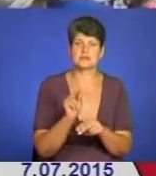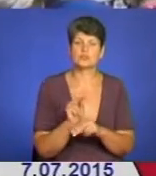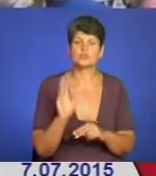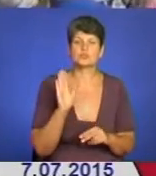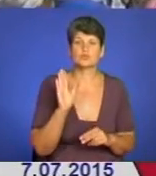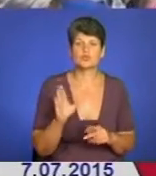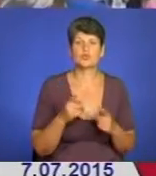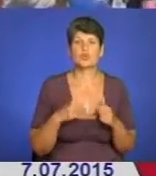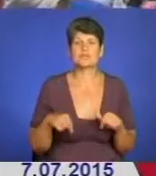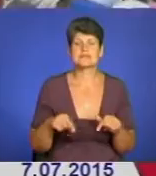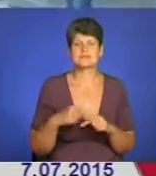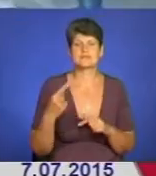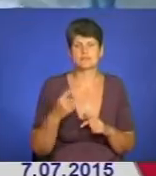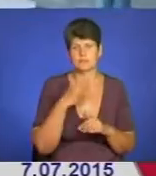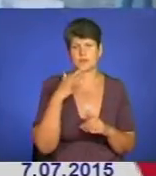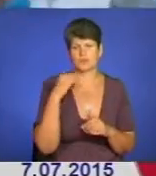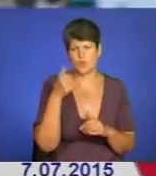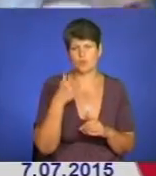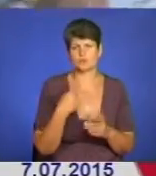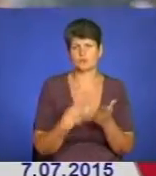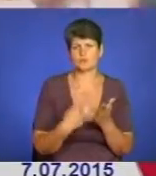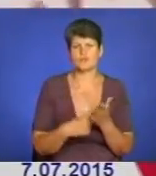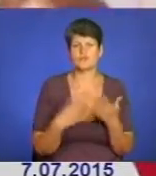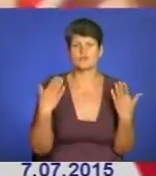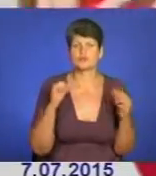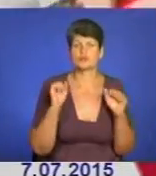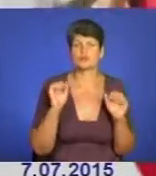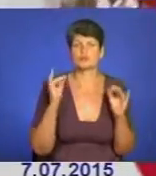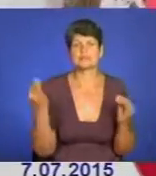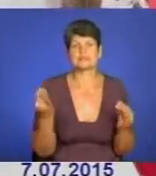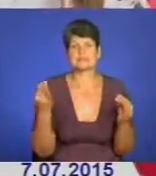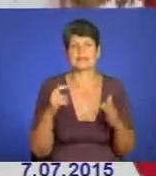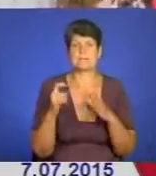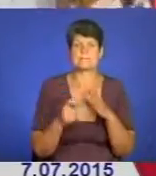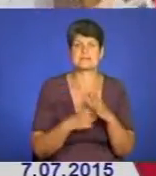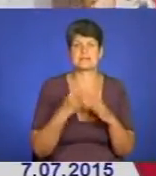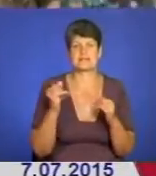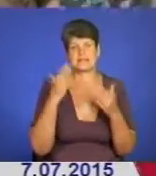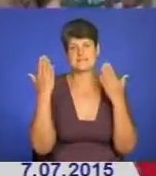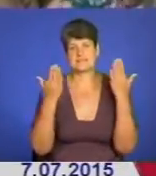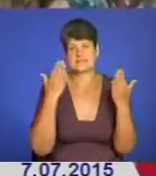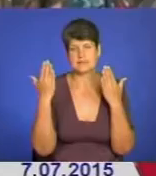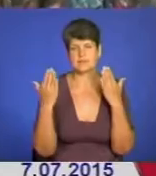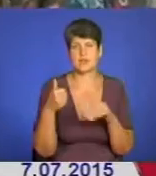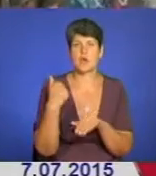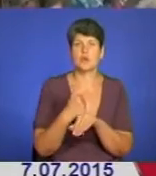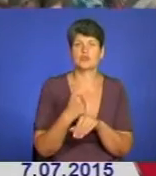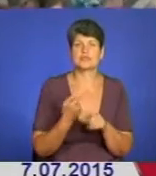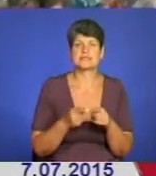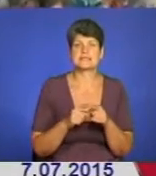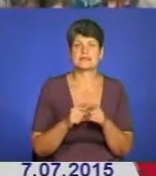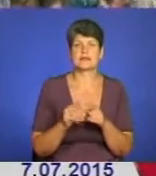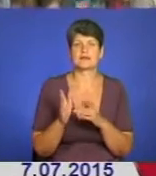Організатори вже не перший рік доводять, що відпочинок може бути не лише цікавим, але й пізнавальним та веселим. А головне –